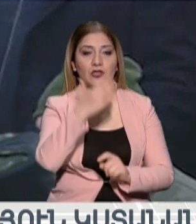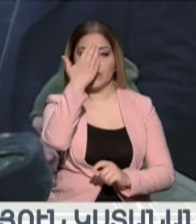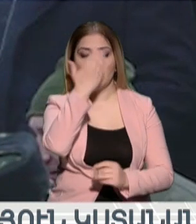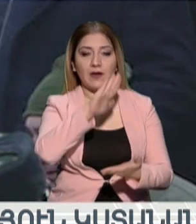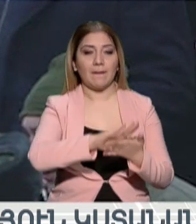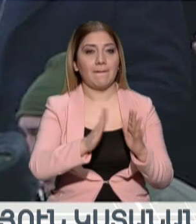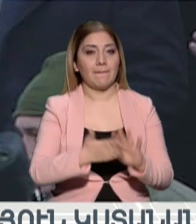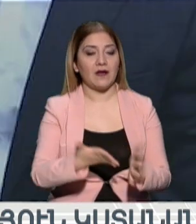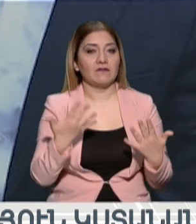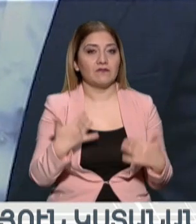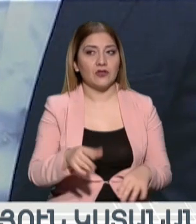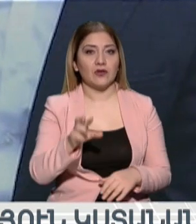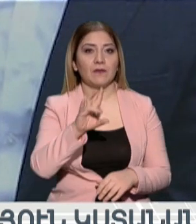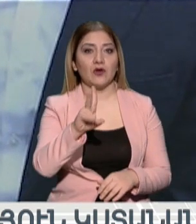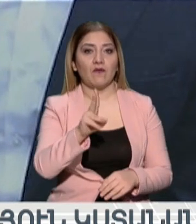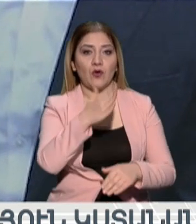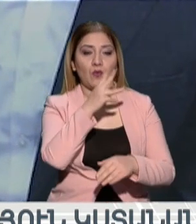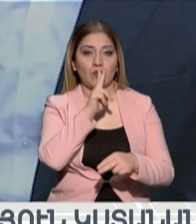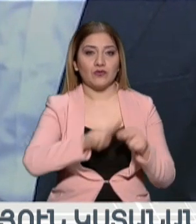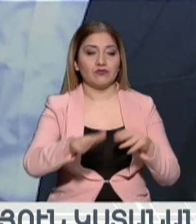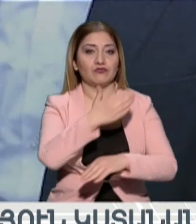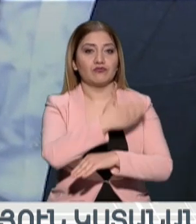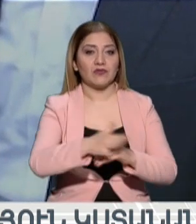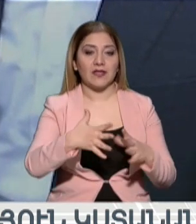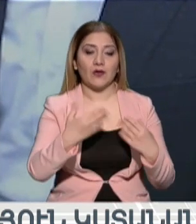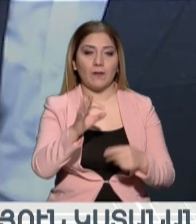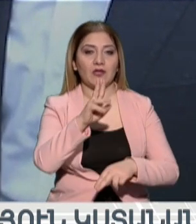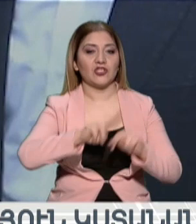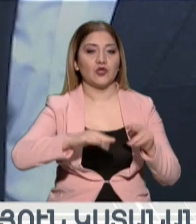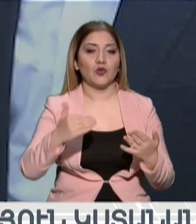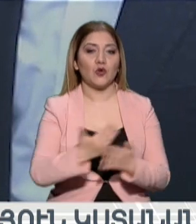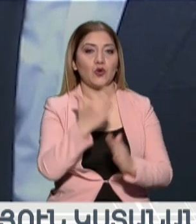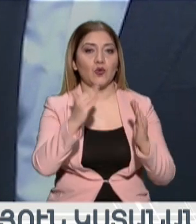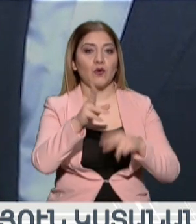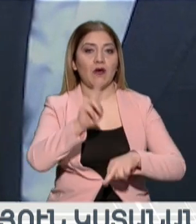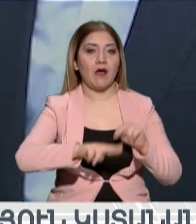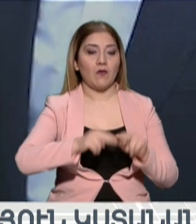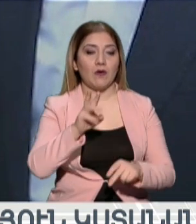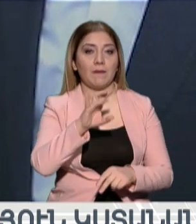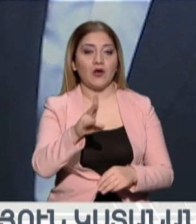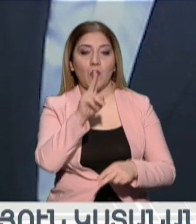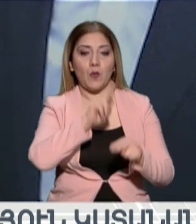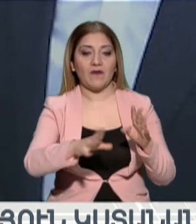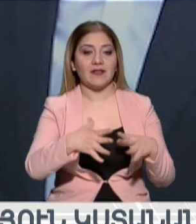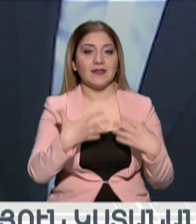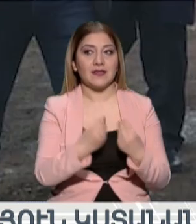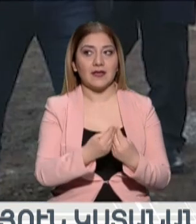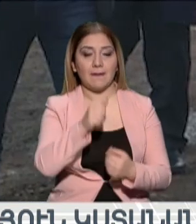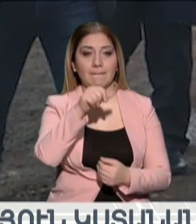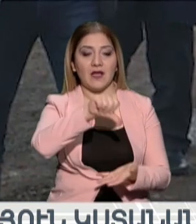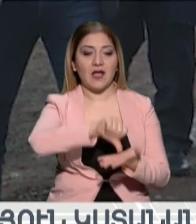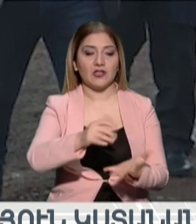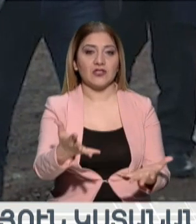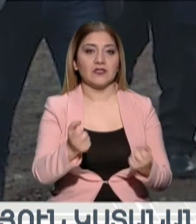հետ պայմանավորվել են, որ բնակարանը կորցրած ընտանիքների համար կկառուցվեն նոր տներ, բնակարանը կորցրած ամեն ընտանիքի յուրաքանչյուր